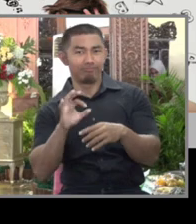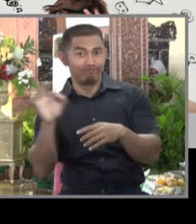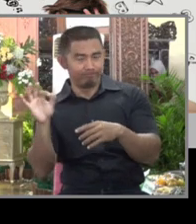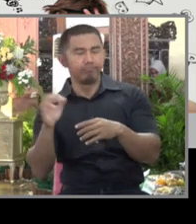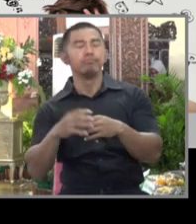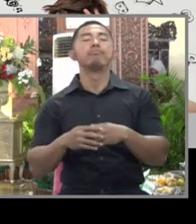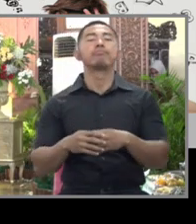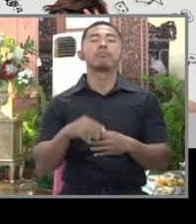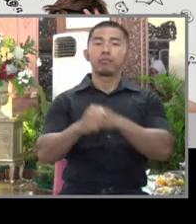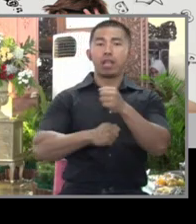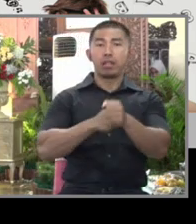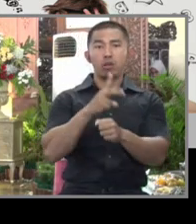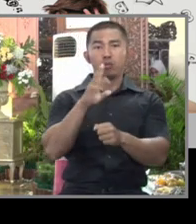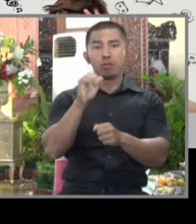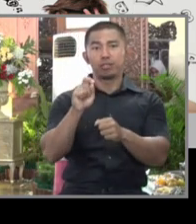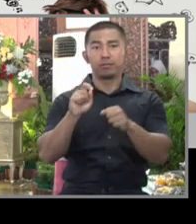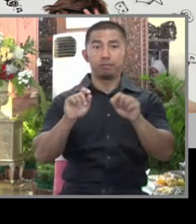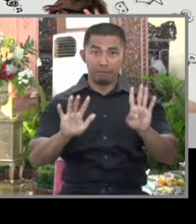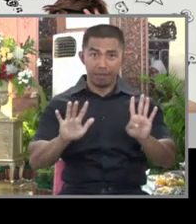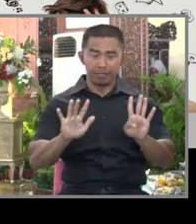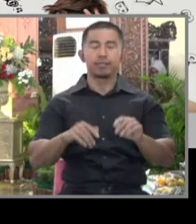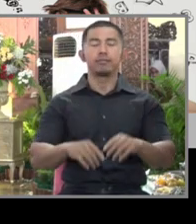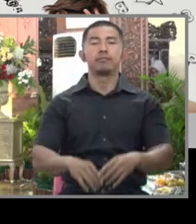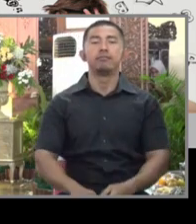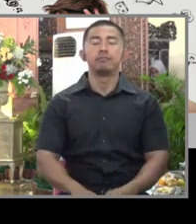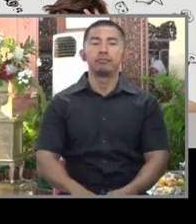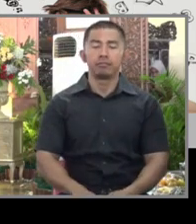30.230.590.690.000 pada tahun 2019.